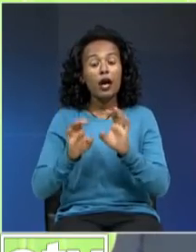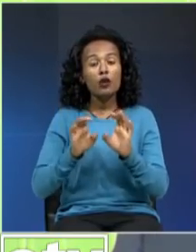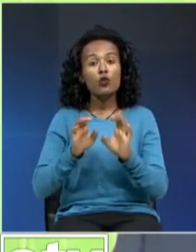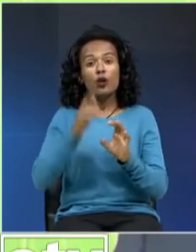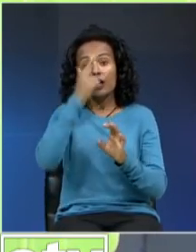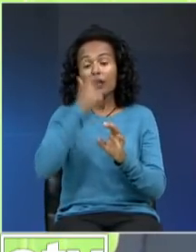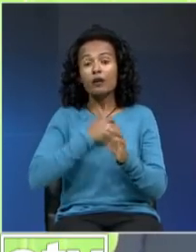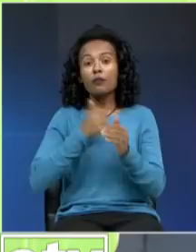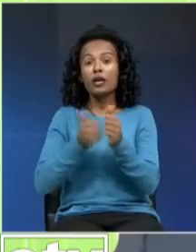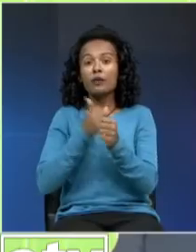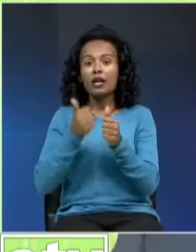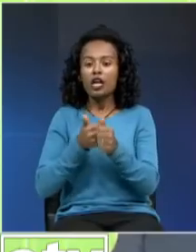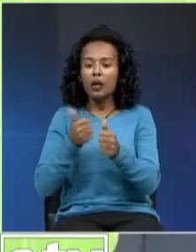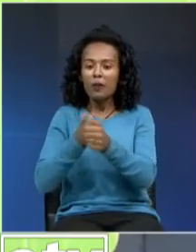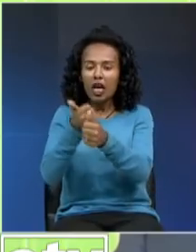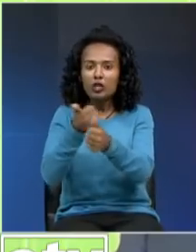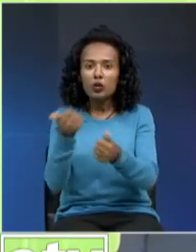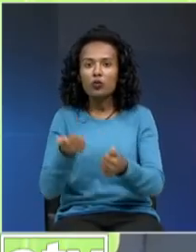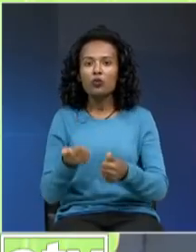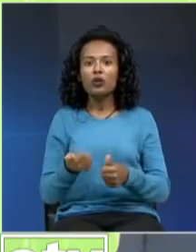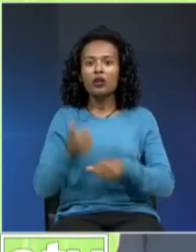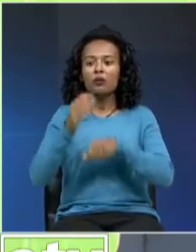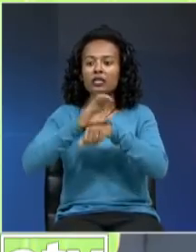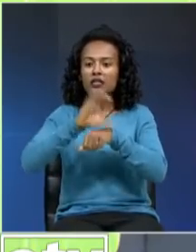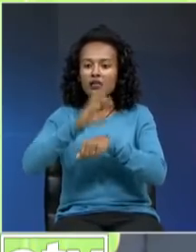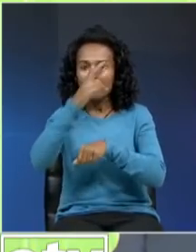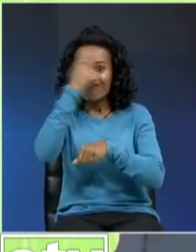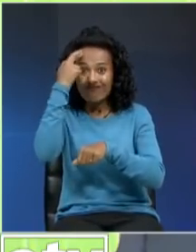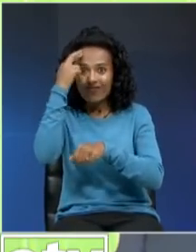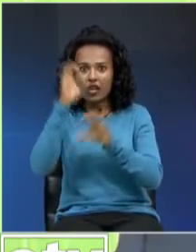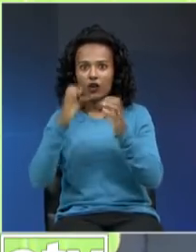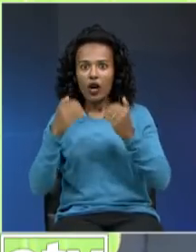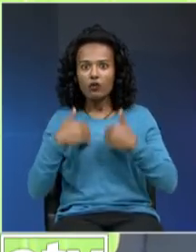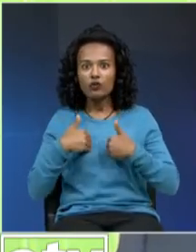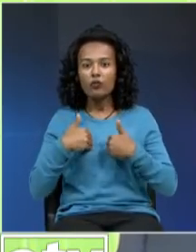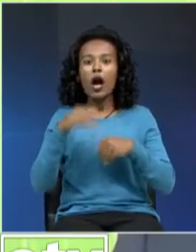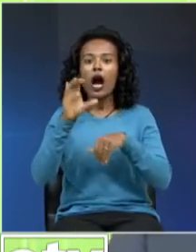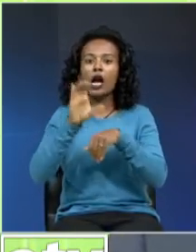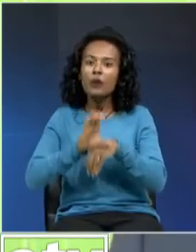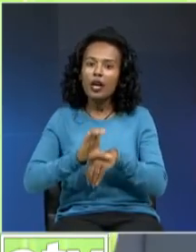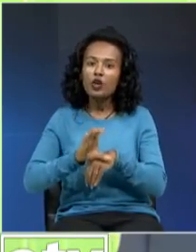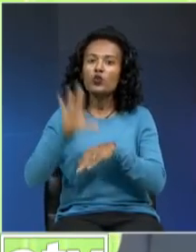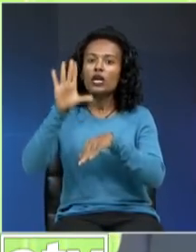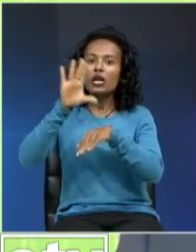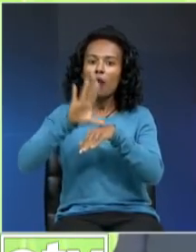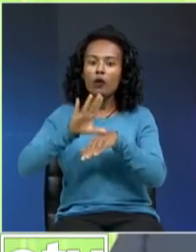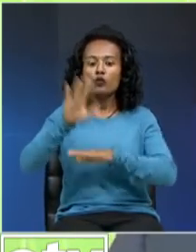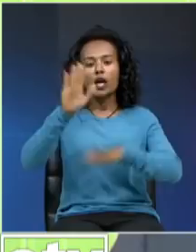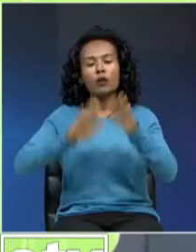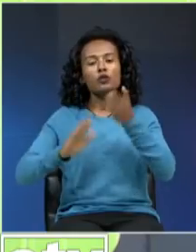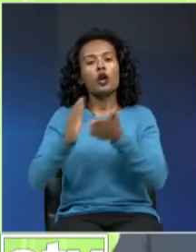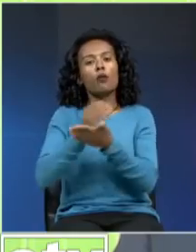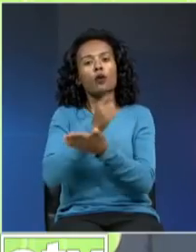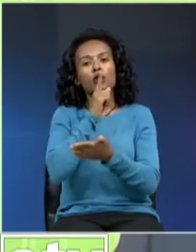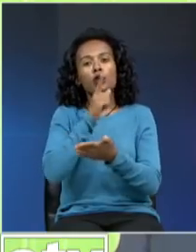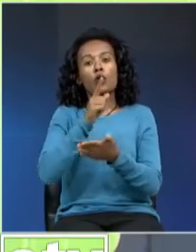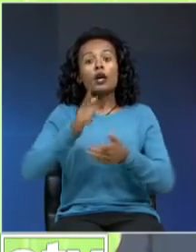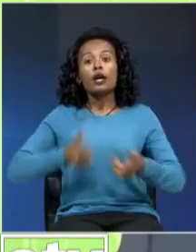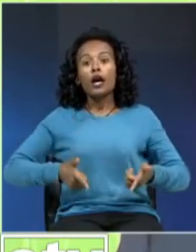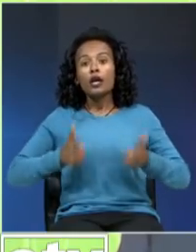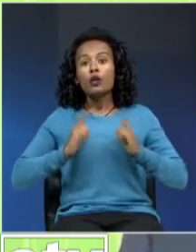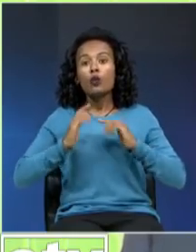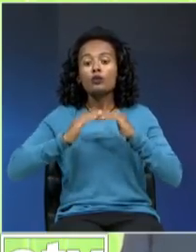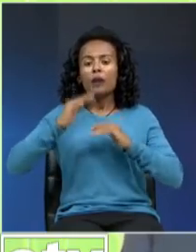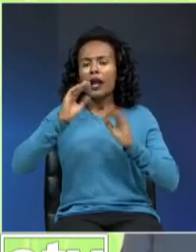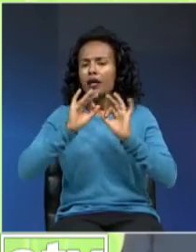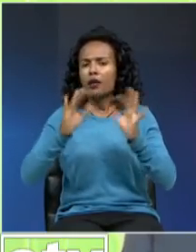ምዕመናንም የሚከተሉ በቤተክርስቲያን ሰበብ አድርጉ ያሉትንም አድባራቱ ገዳማቱ ላይ እርምጃ መውሰድ ነው። በቃ ከህይወት በላይ የለም።